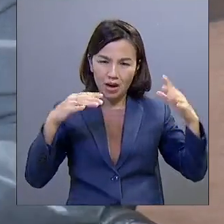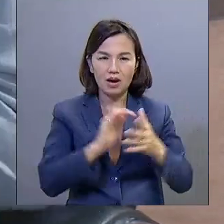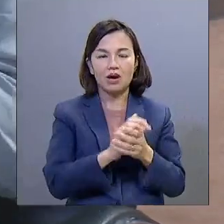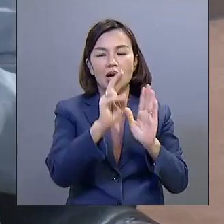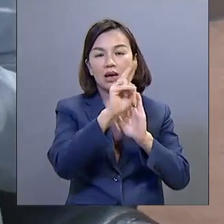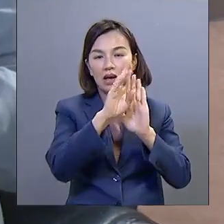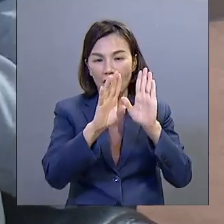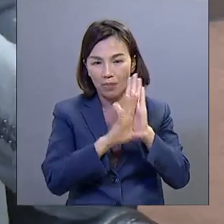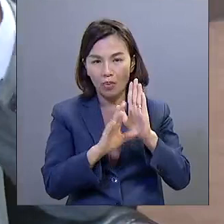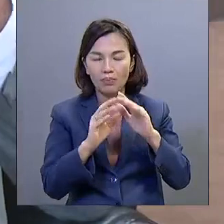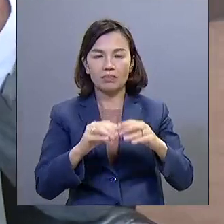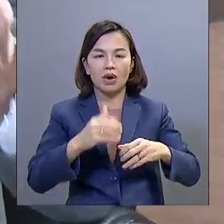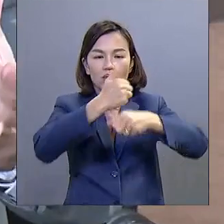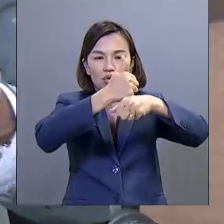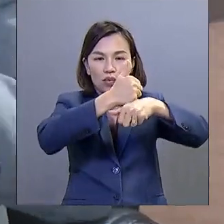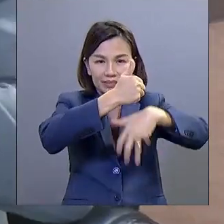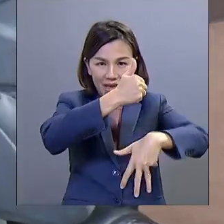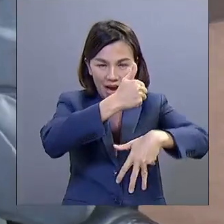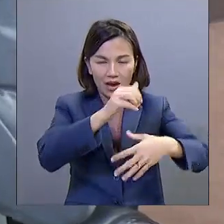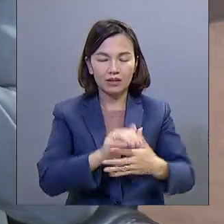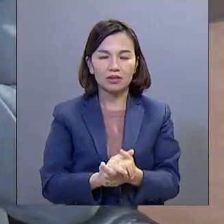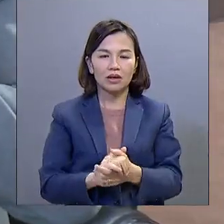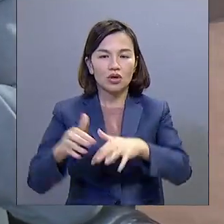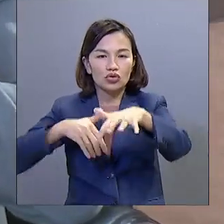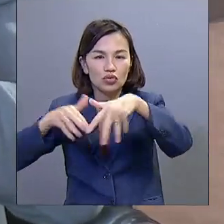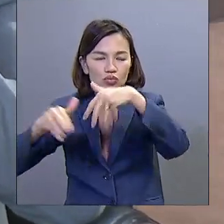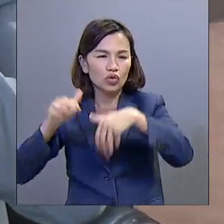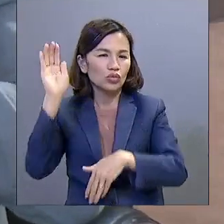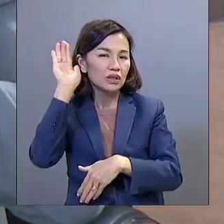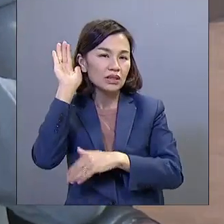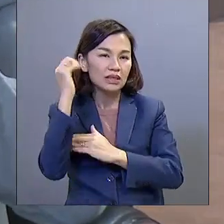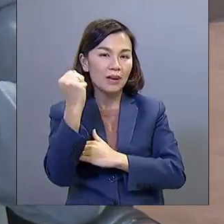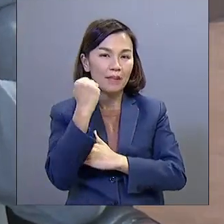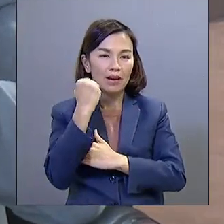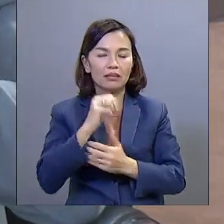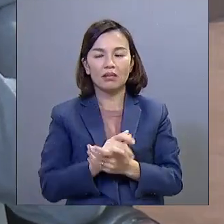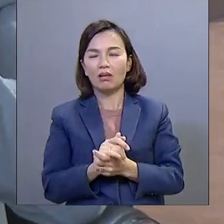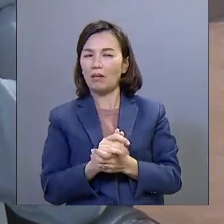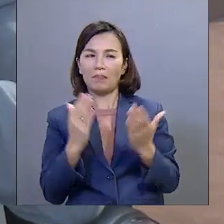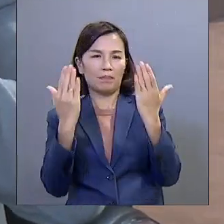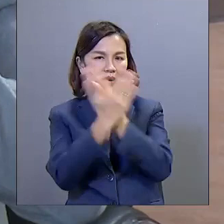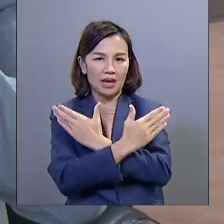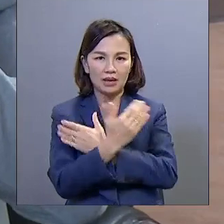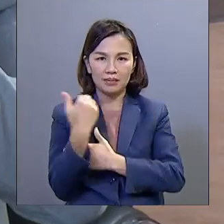ทำลายระบบไปทำให้โครงสร้างนะครับความเชื่อมั่นของพี่น้องประชาชนนั้นอาจจะมีความแปรปรวนได้